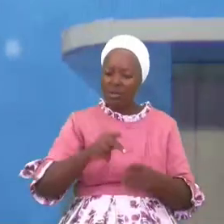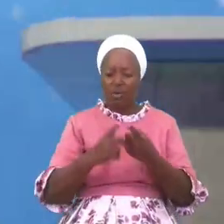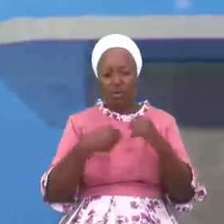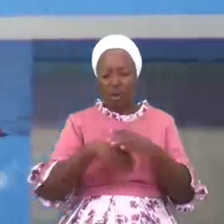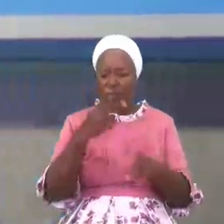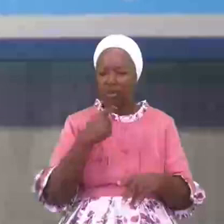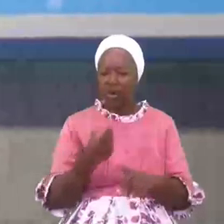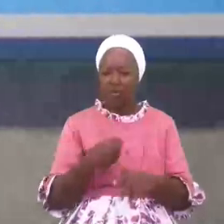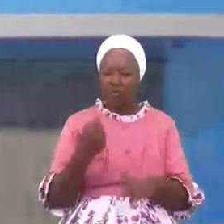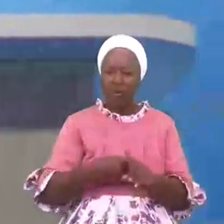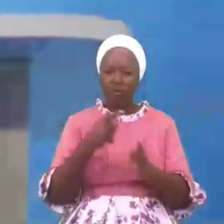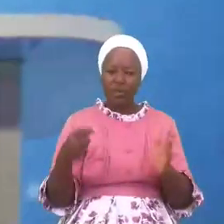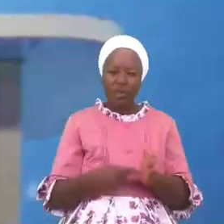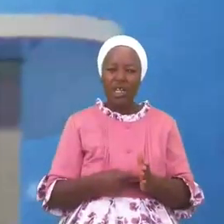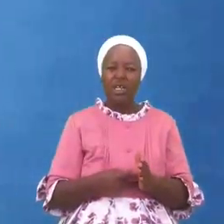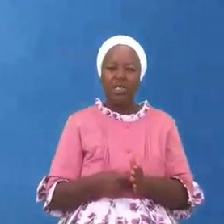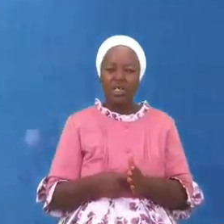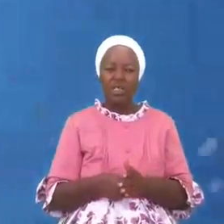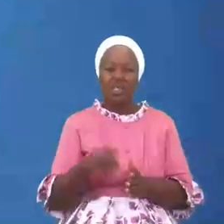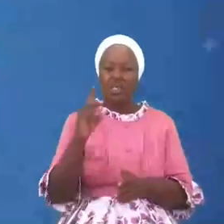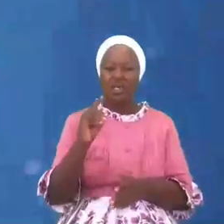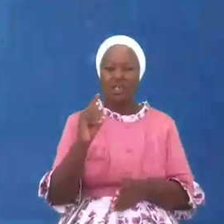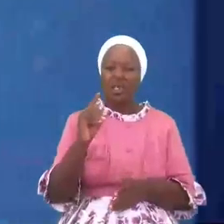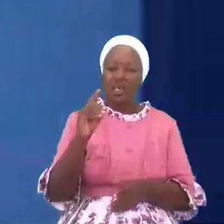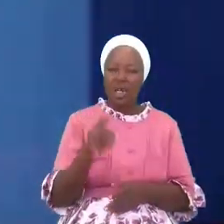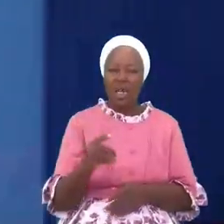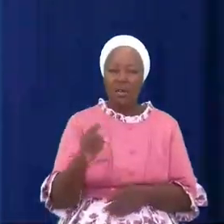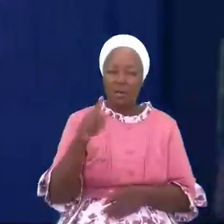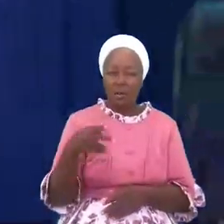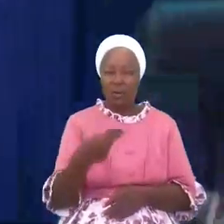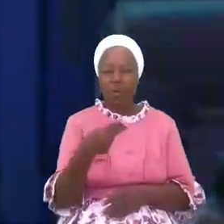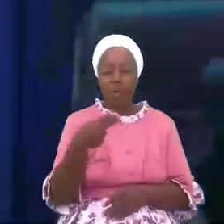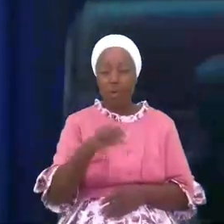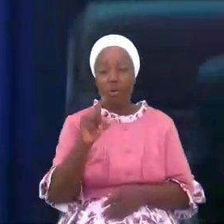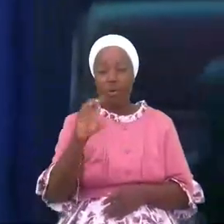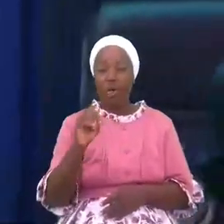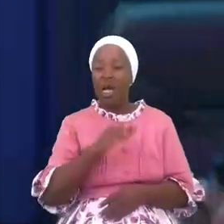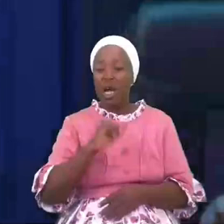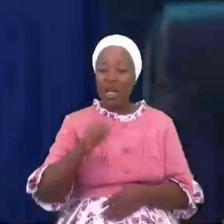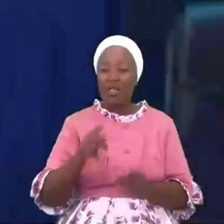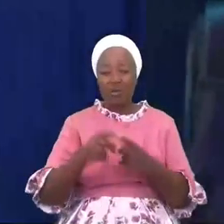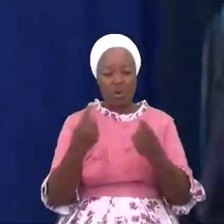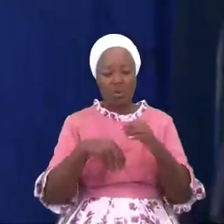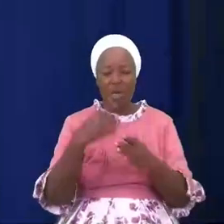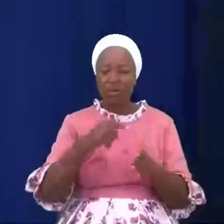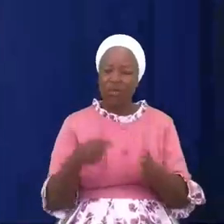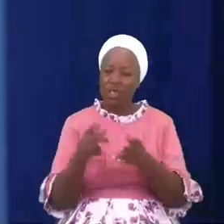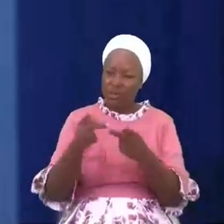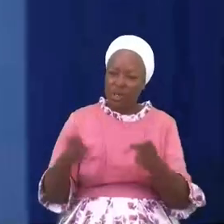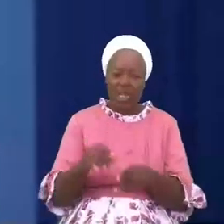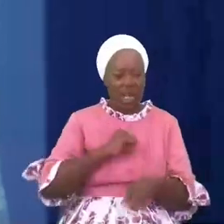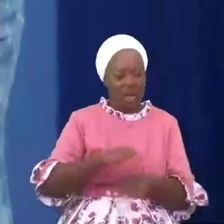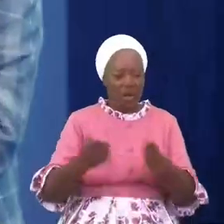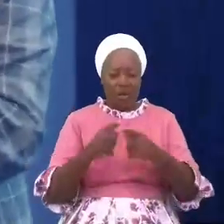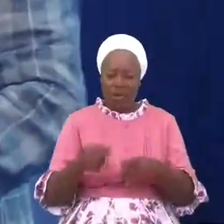ce trou. Je veux sortir de cette fosse. Je veux sortir du creux. Je ne veux pas demeurer